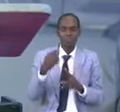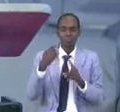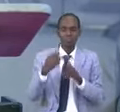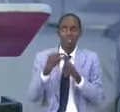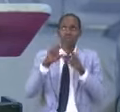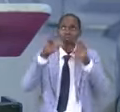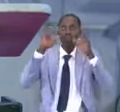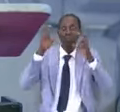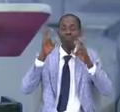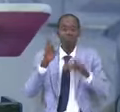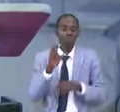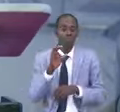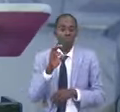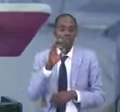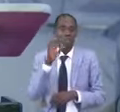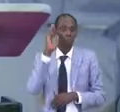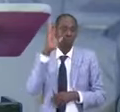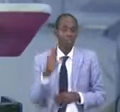honoré